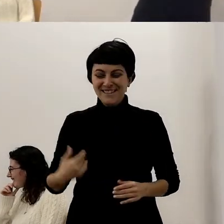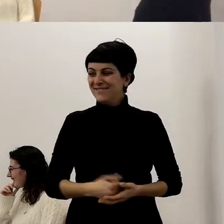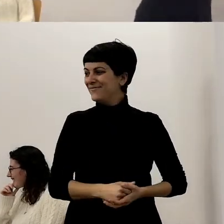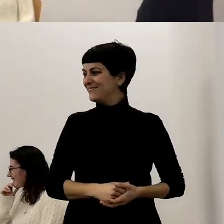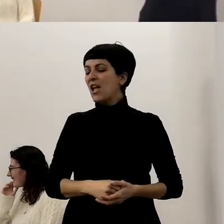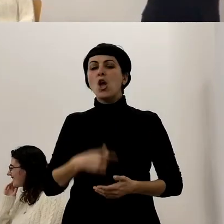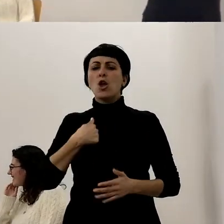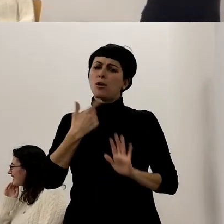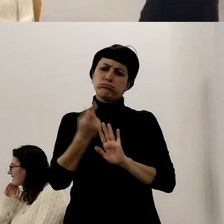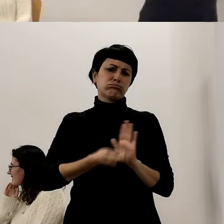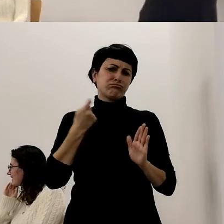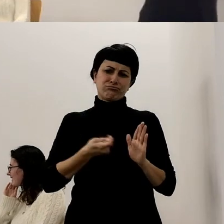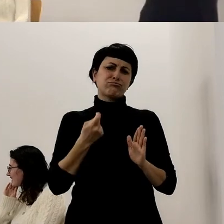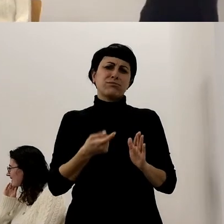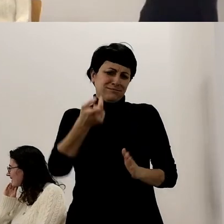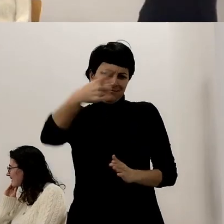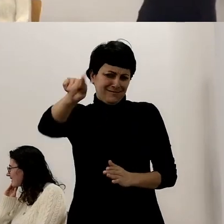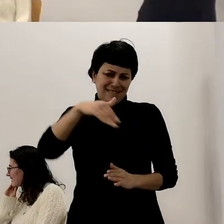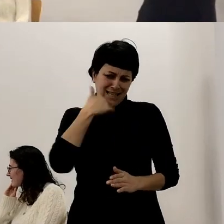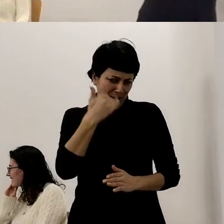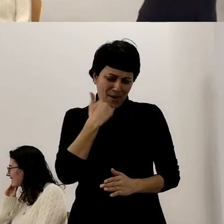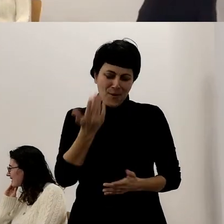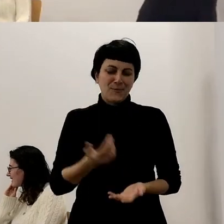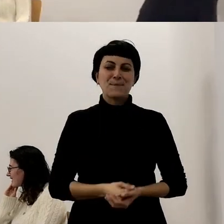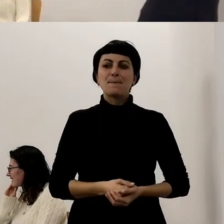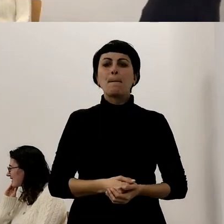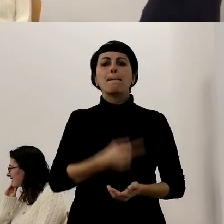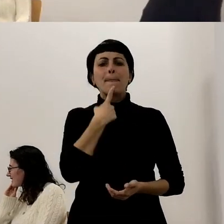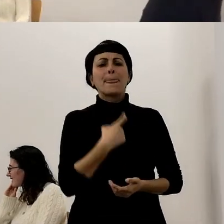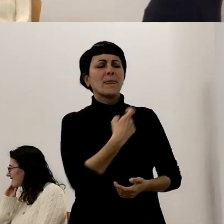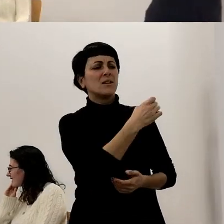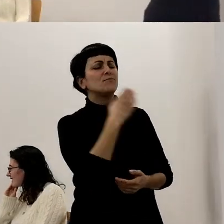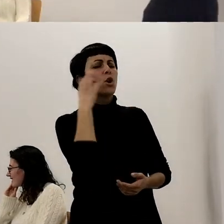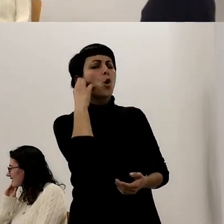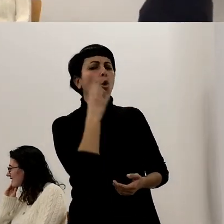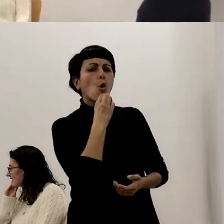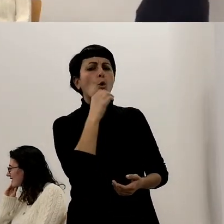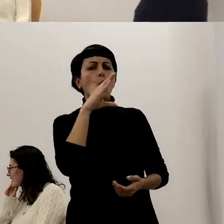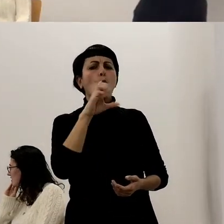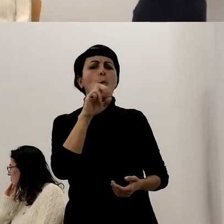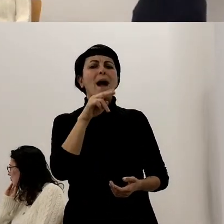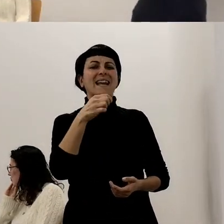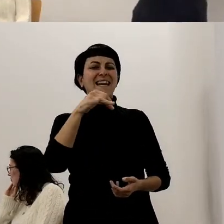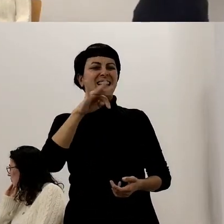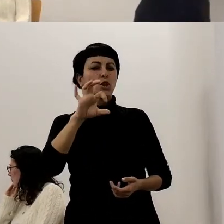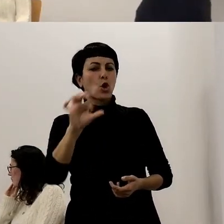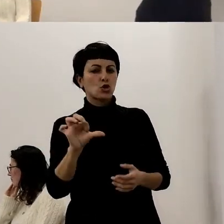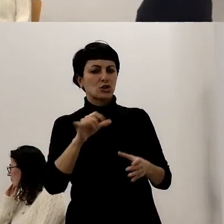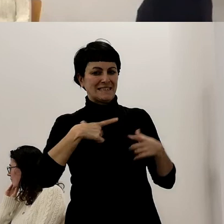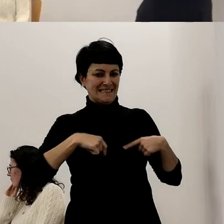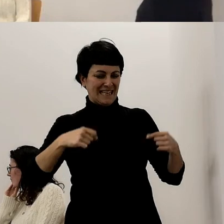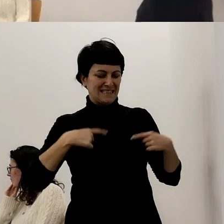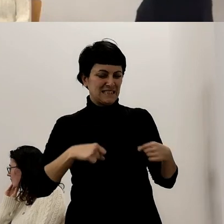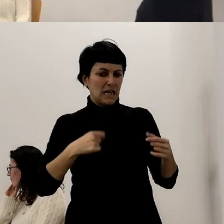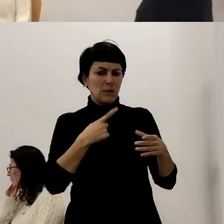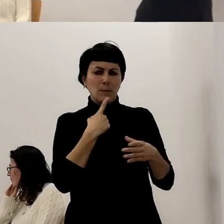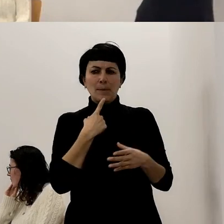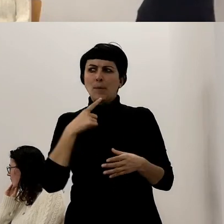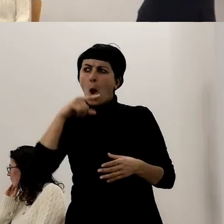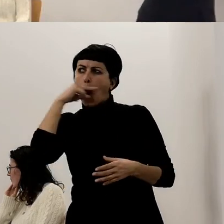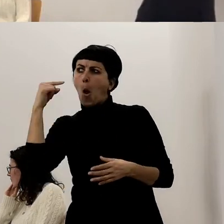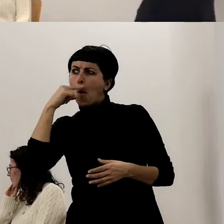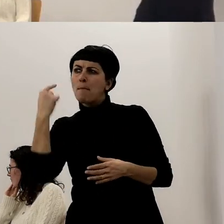Jo això no ho guanyo, ho sabeu. Una pregunta. Els cubanitos, cap noi us ha demanat d'entrar? O de formar part de